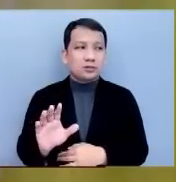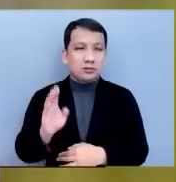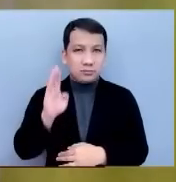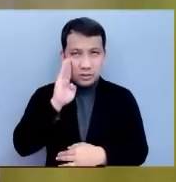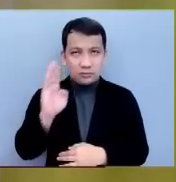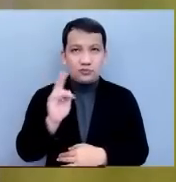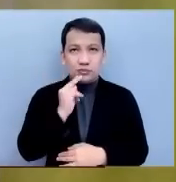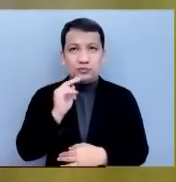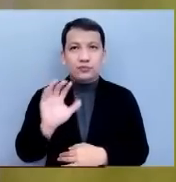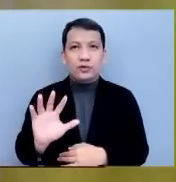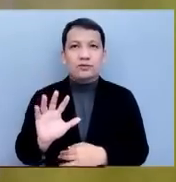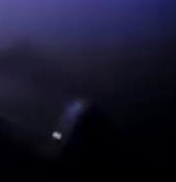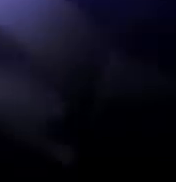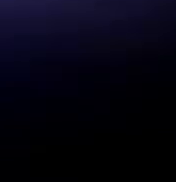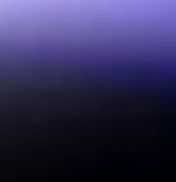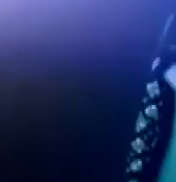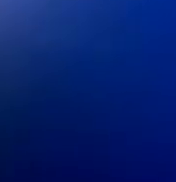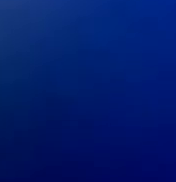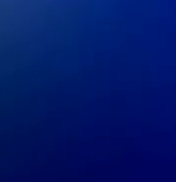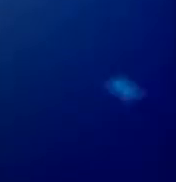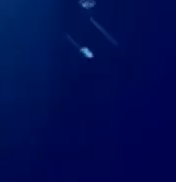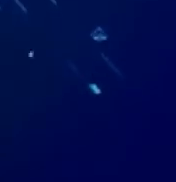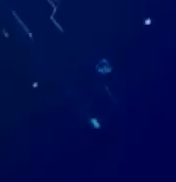Basa, News 5.